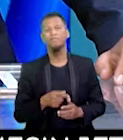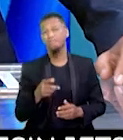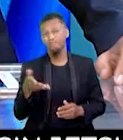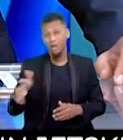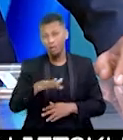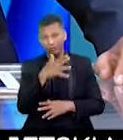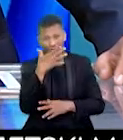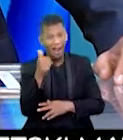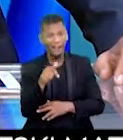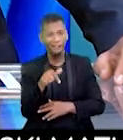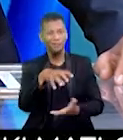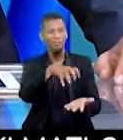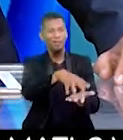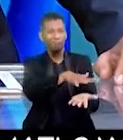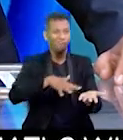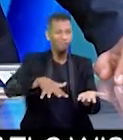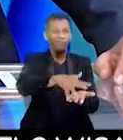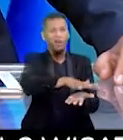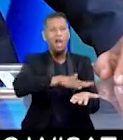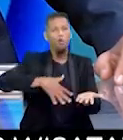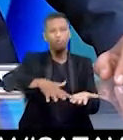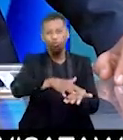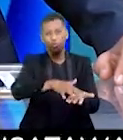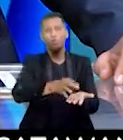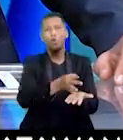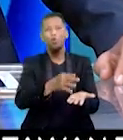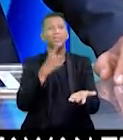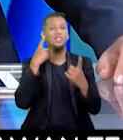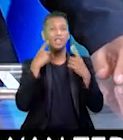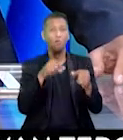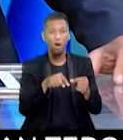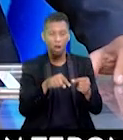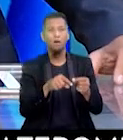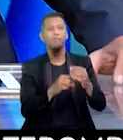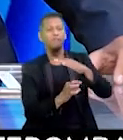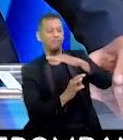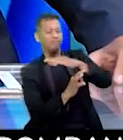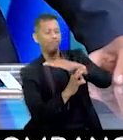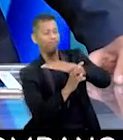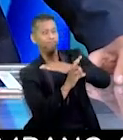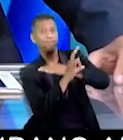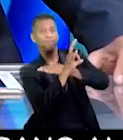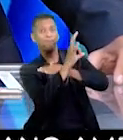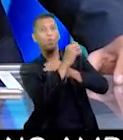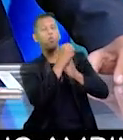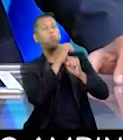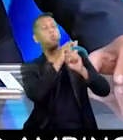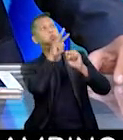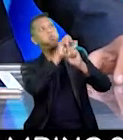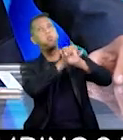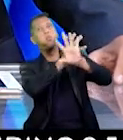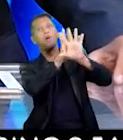Pemirsa, Banyuwangi yang terletak di ujung timur Pulau Jawa dijuluki sebagai Sunrise of Java. Keindahan matahari terbit